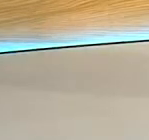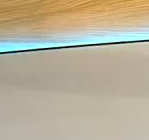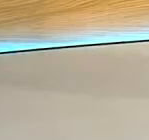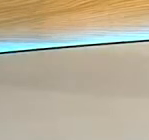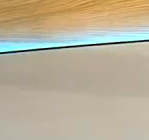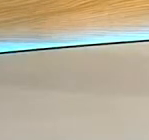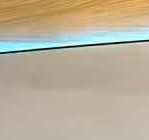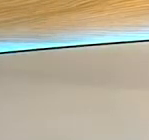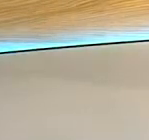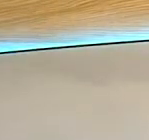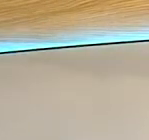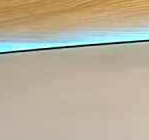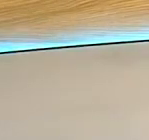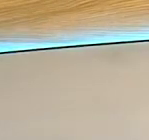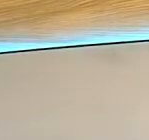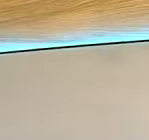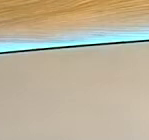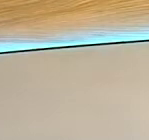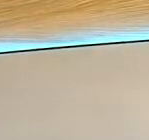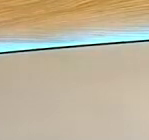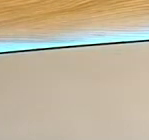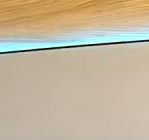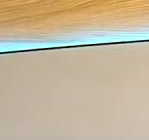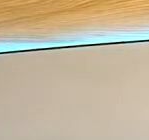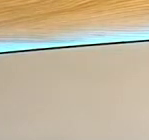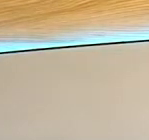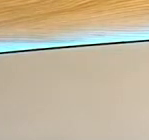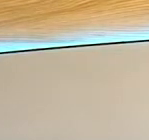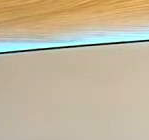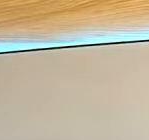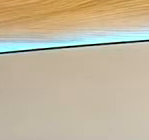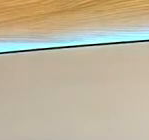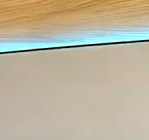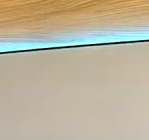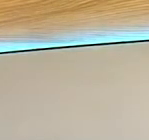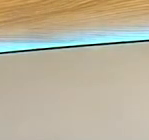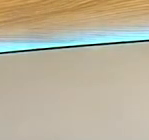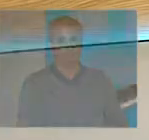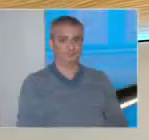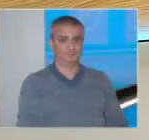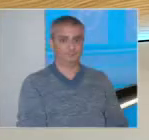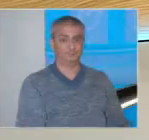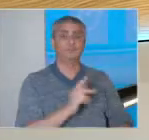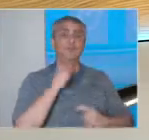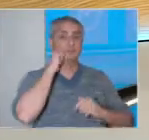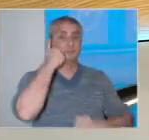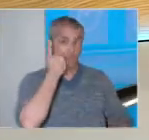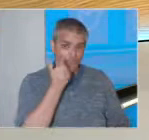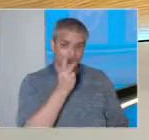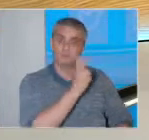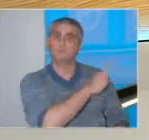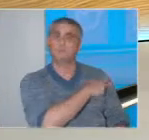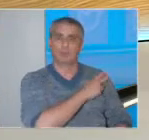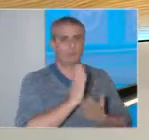יוצא לדרך, ועוצר, עוצר לילי, ייכנס החל ממחר בשעה 8:30 ועד 5 לפנות בוקר ביום של המחרת.